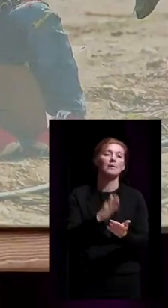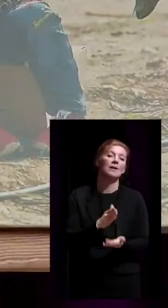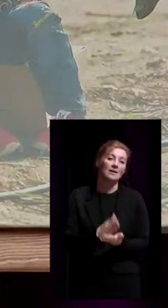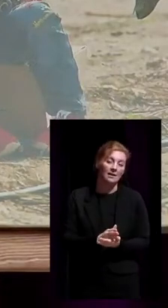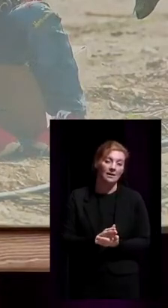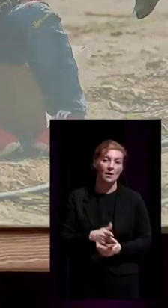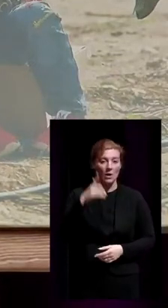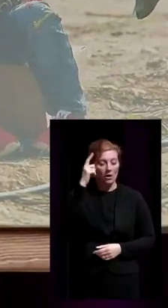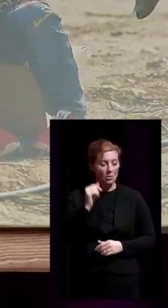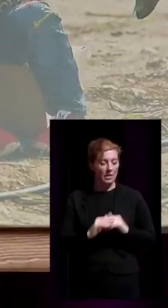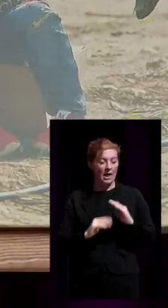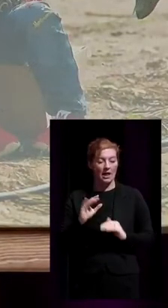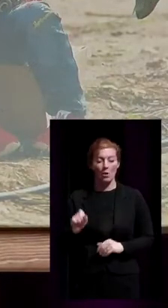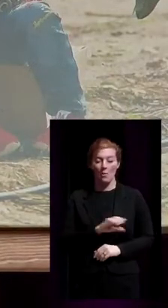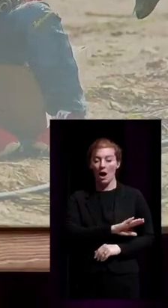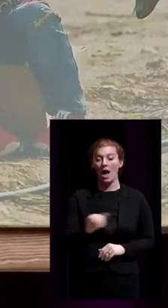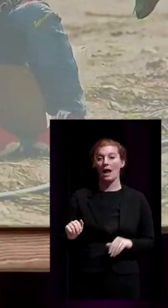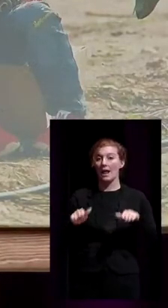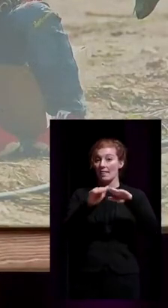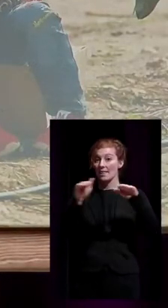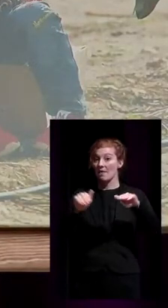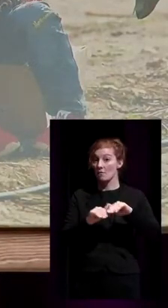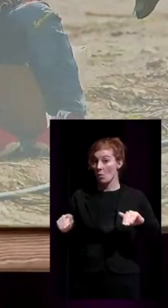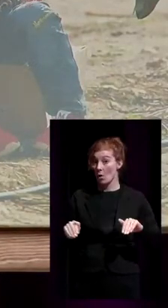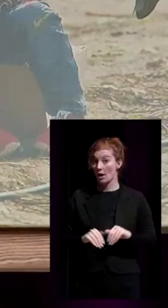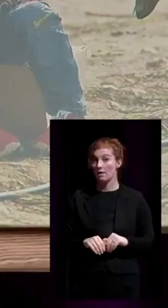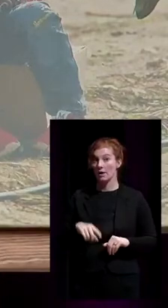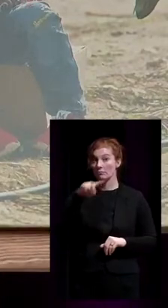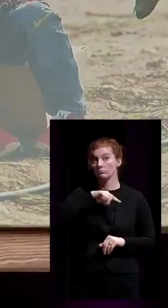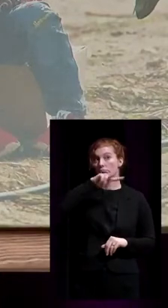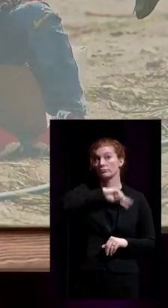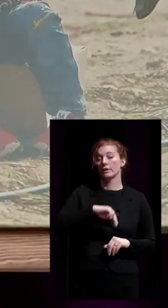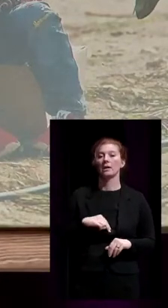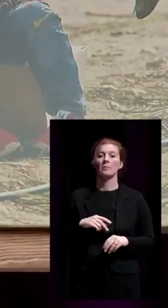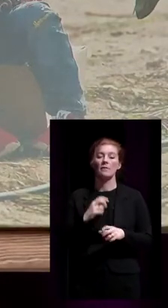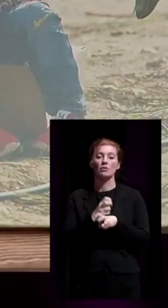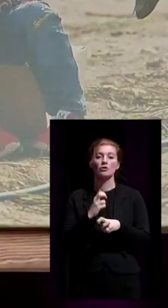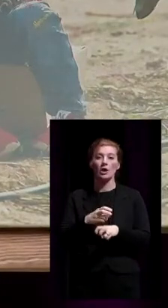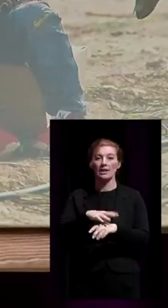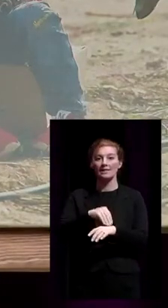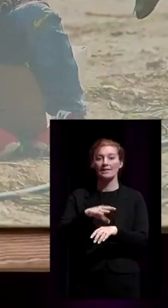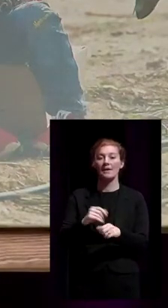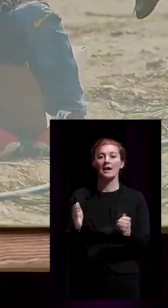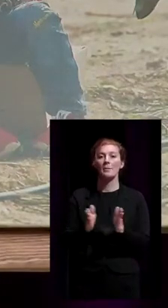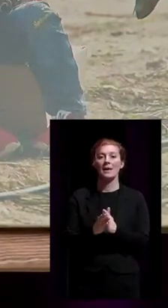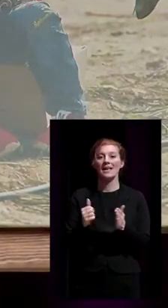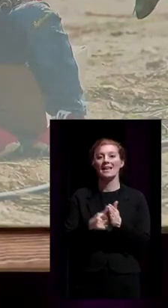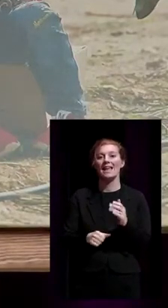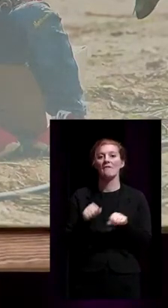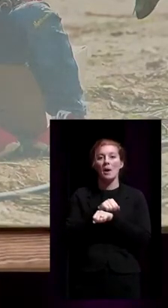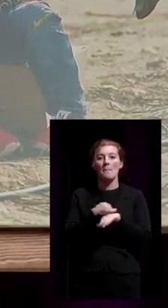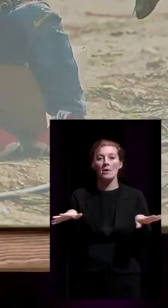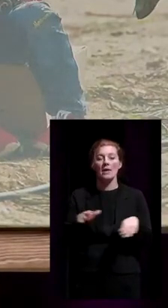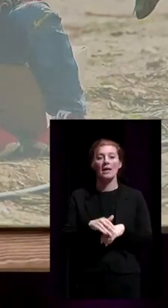om på alla nivåer. För ett antal år sedan så hade man ju många försök i Sverige med till exempel elevmajoritet i